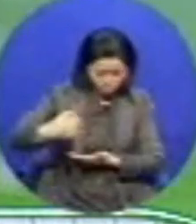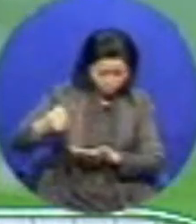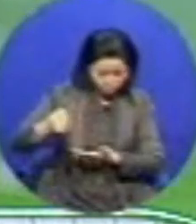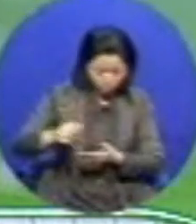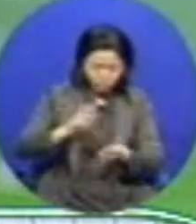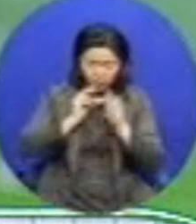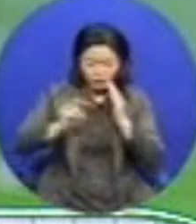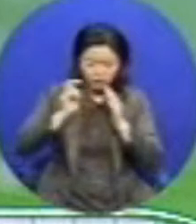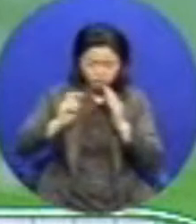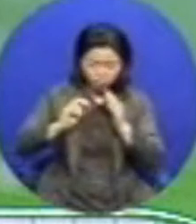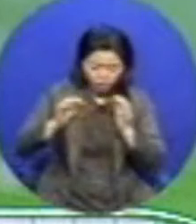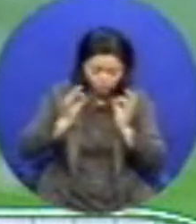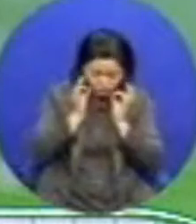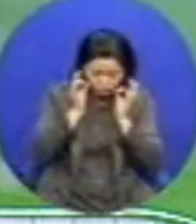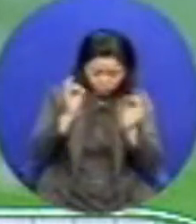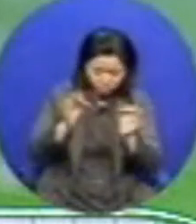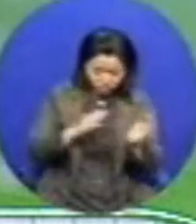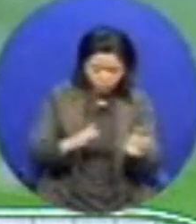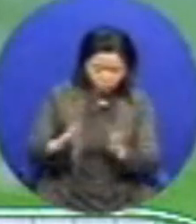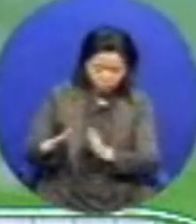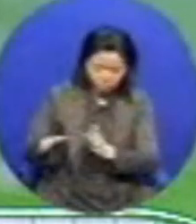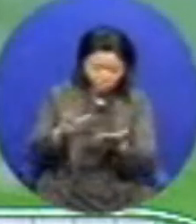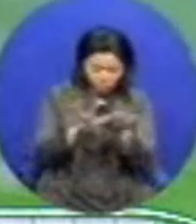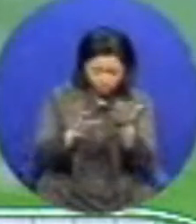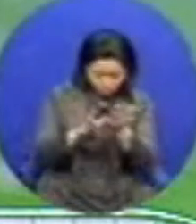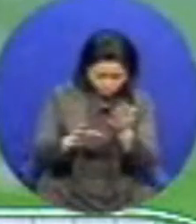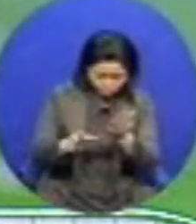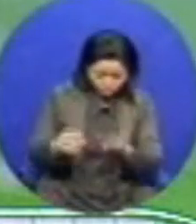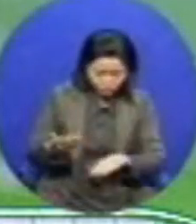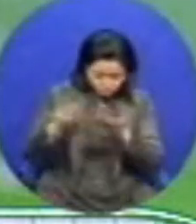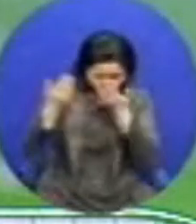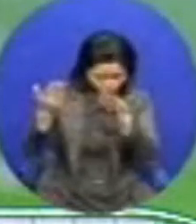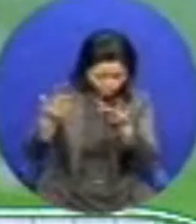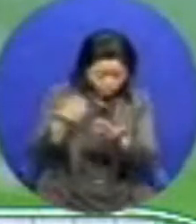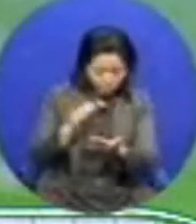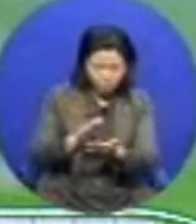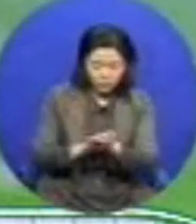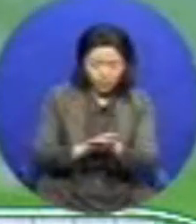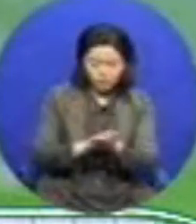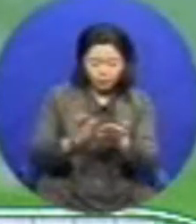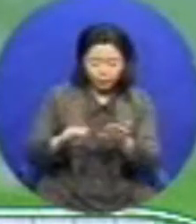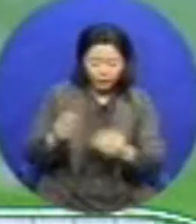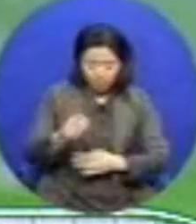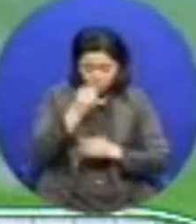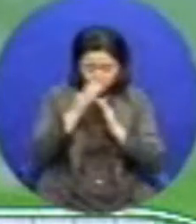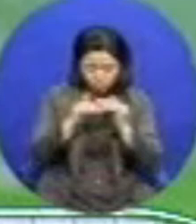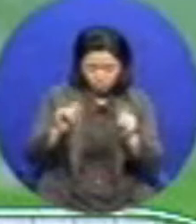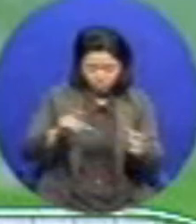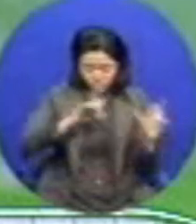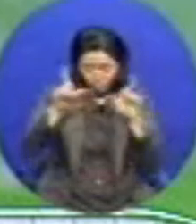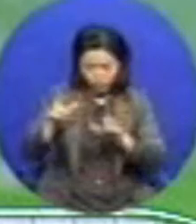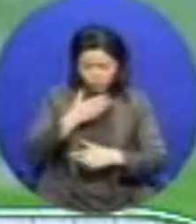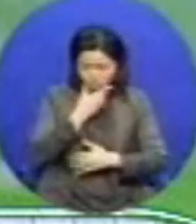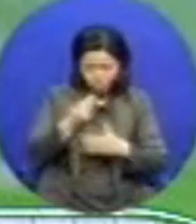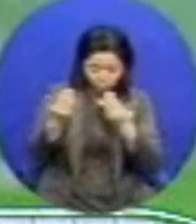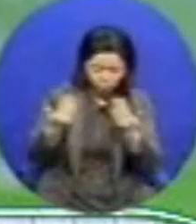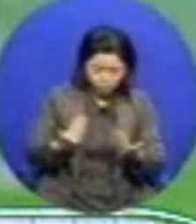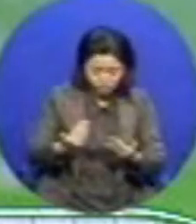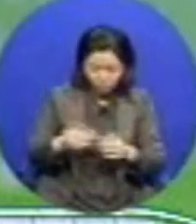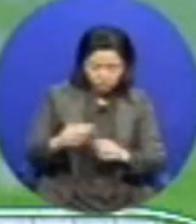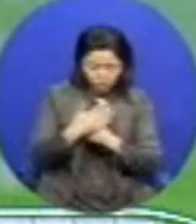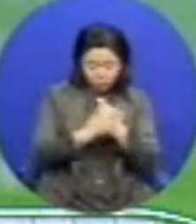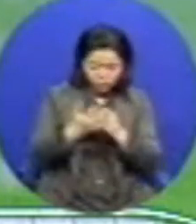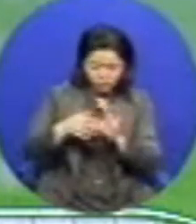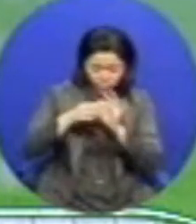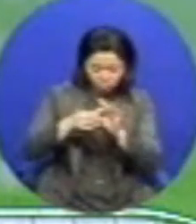정성스럽게 준비한 예물을 주님 앞에 올려드립니다 성도들의 삶에 복을 주소서 하나님의 은혜 통로가